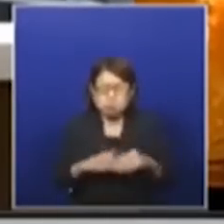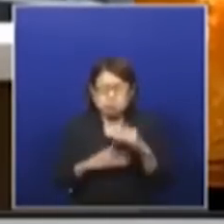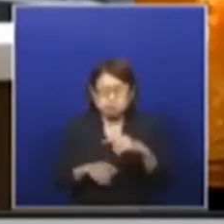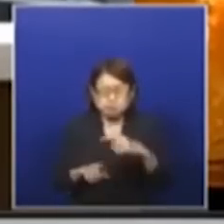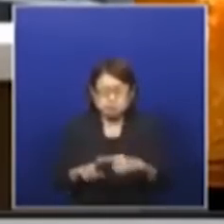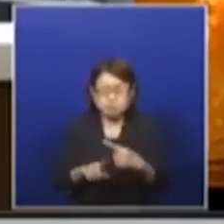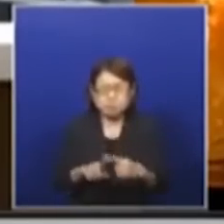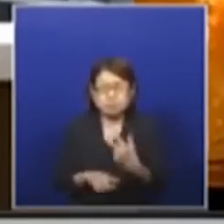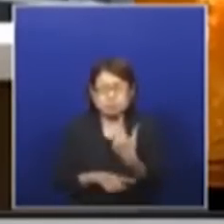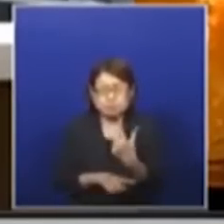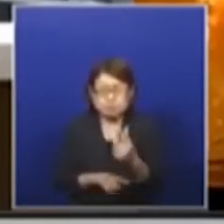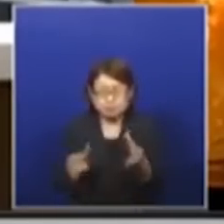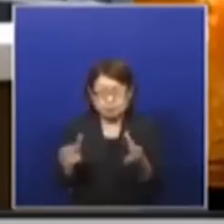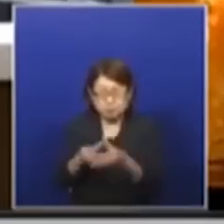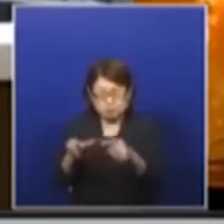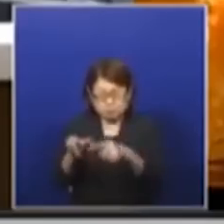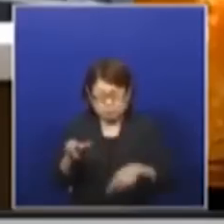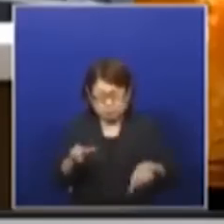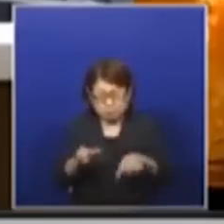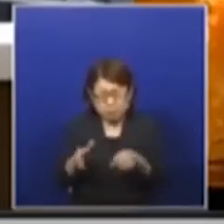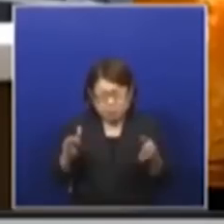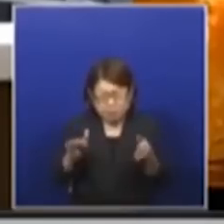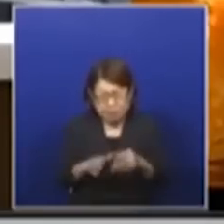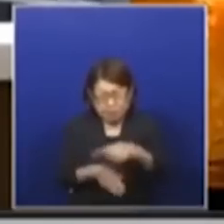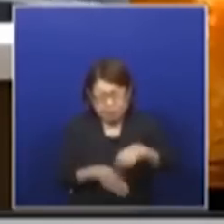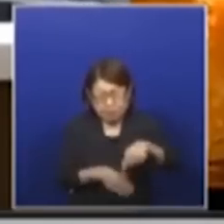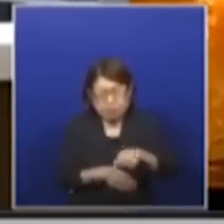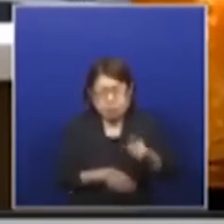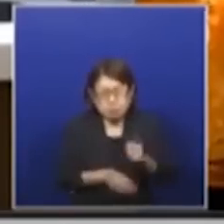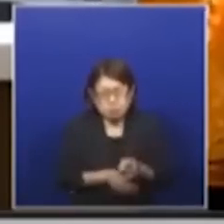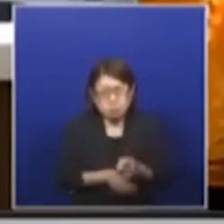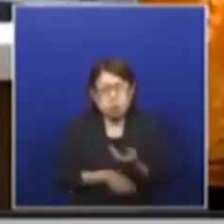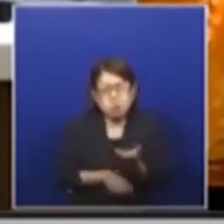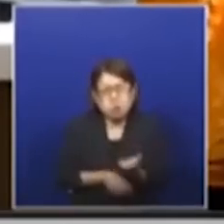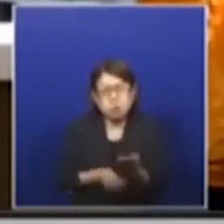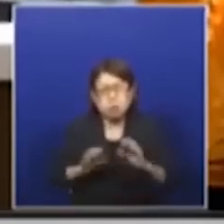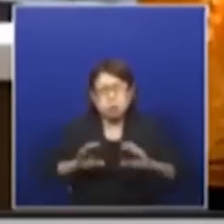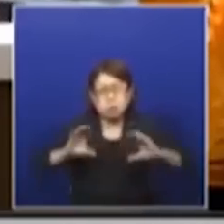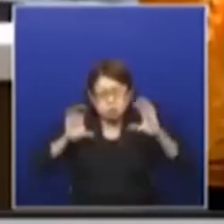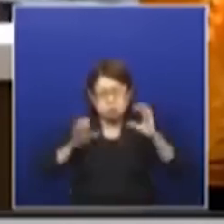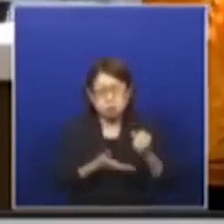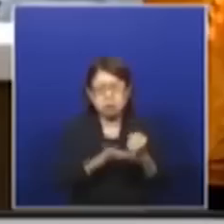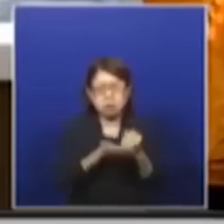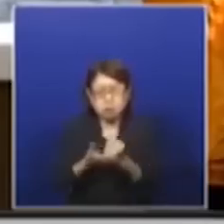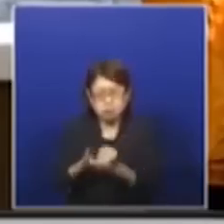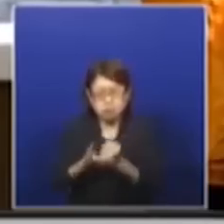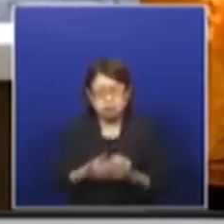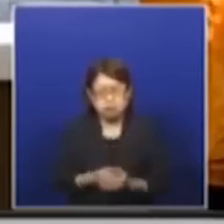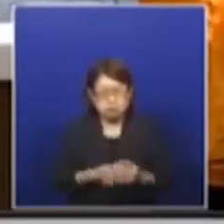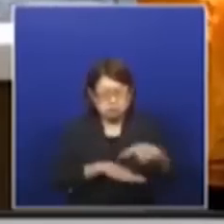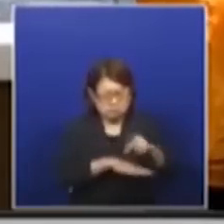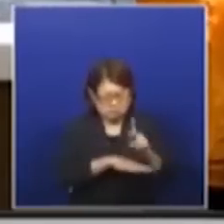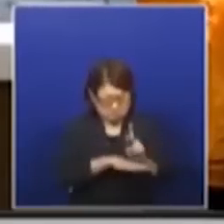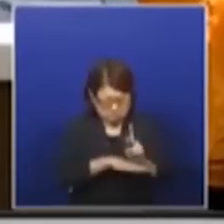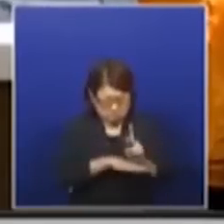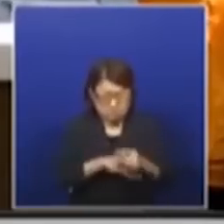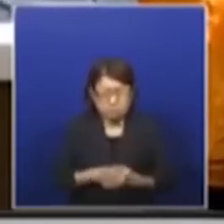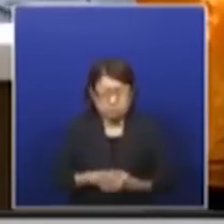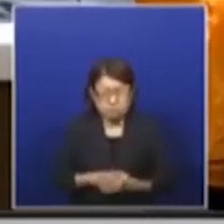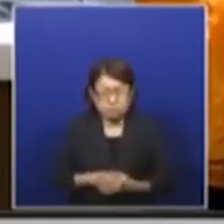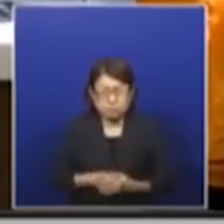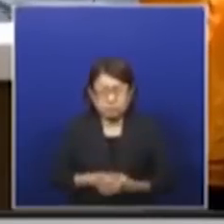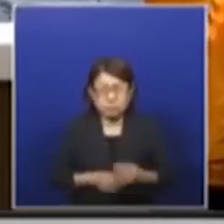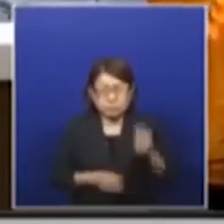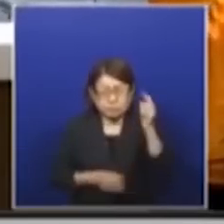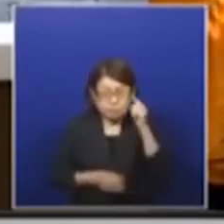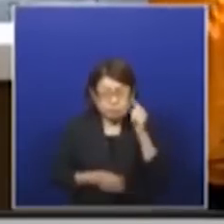นเหล่านี้ต่างหากล่ะครับที่พวกเขาต้องการความช่วยเหลือมากที่สุดและท่านประธานอย่าลืมนะครับว่าก